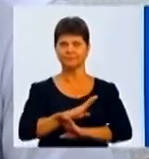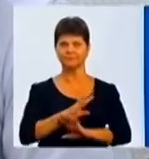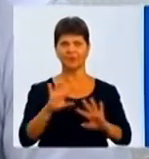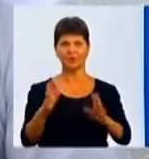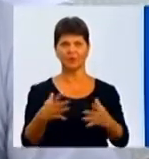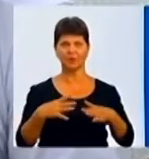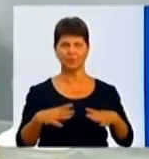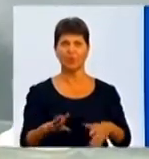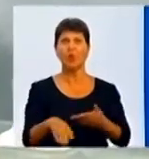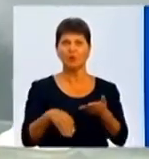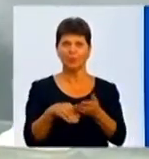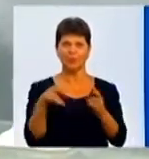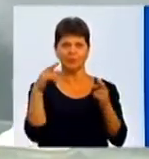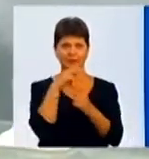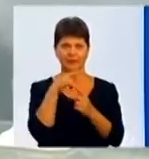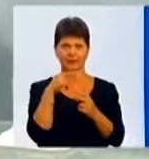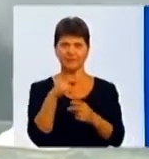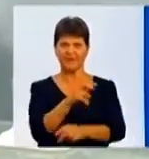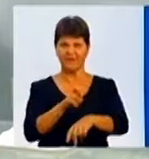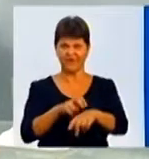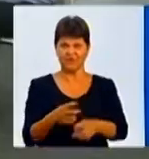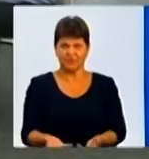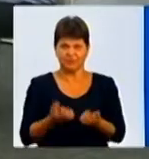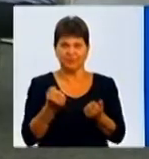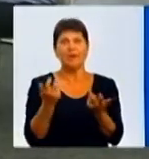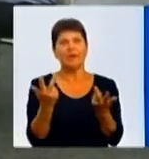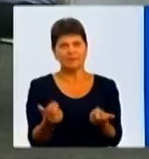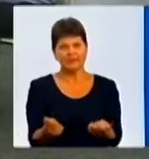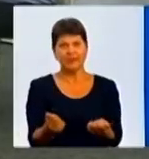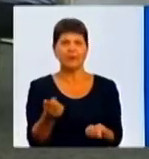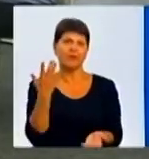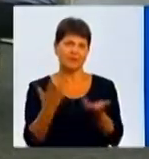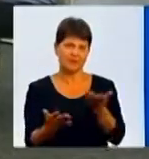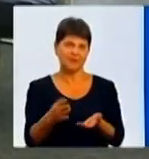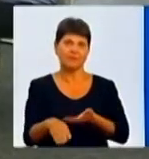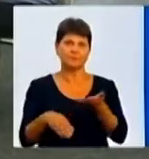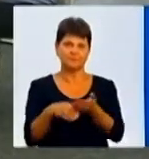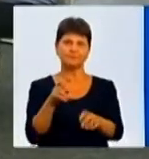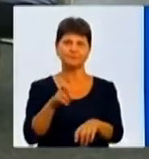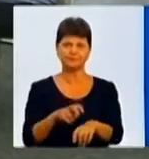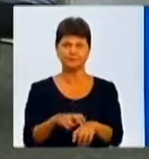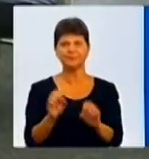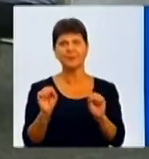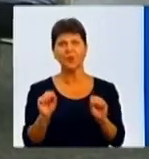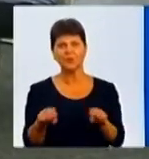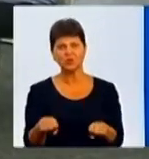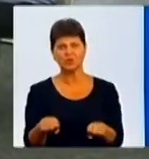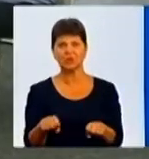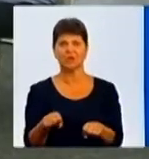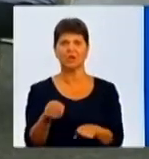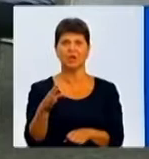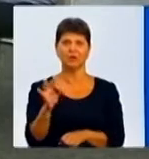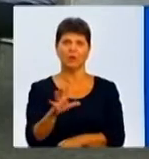було. Допомогли лікарі вчасно? Допомогли лікарі, видно, і, можливо,